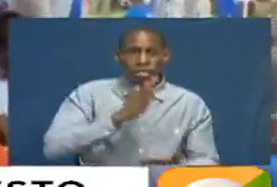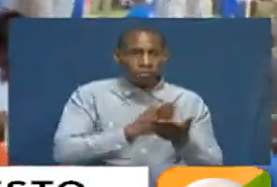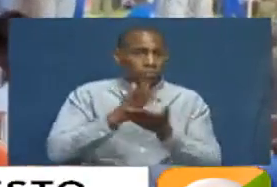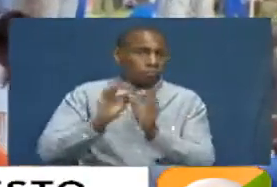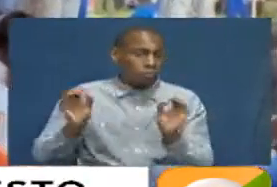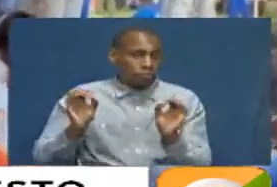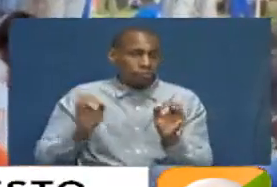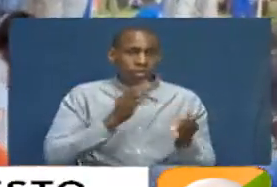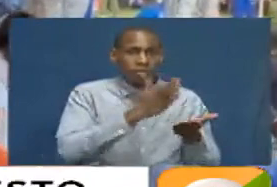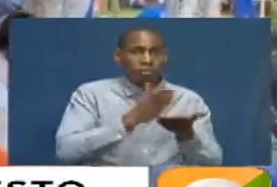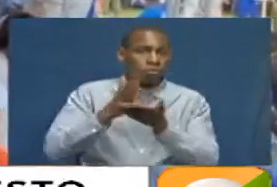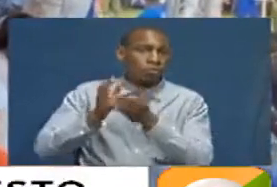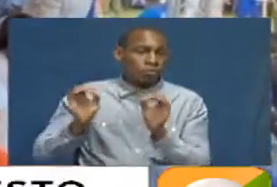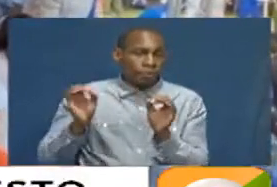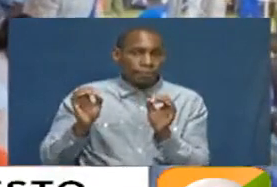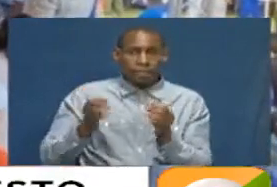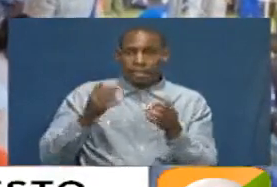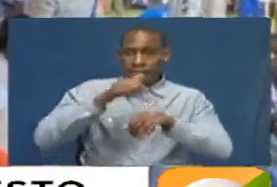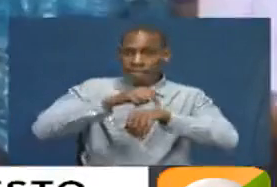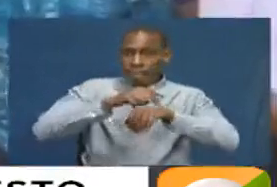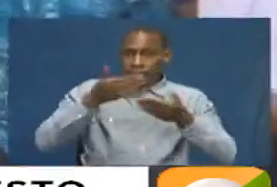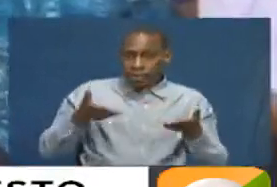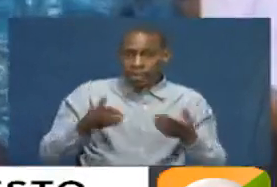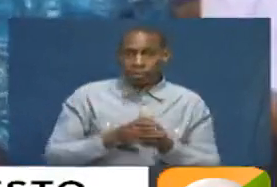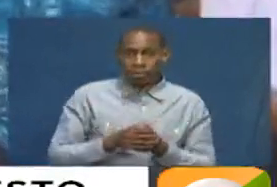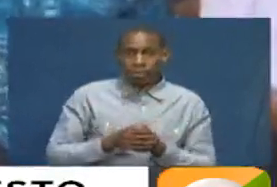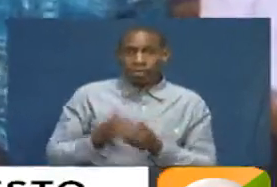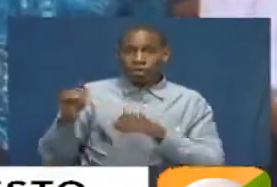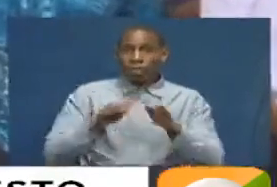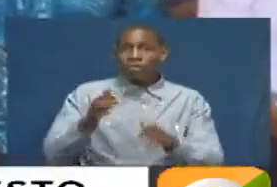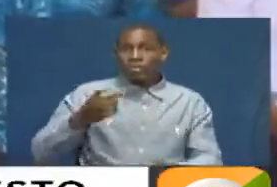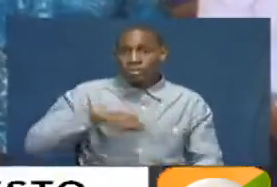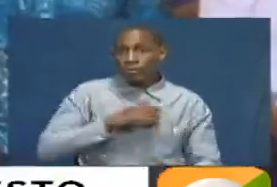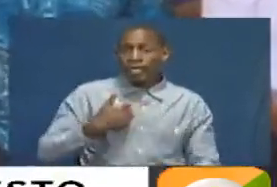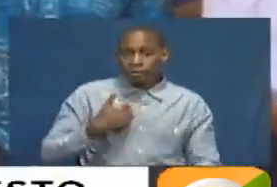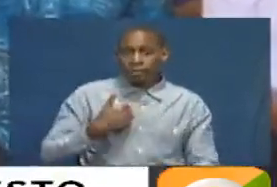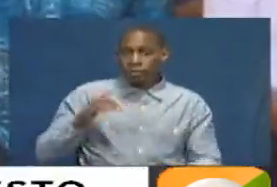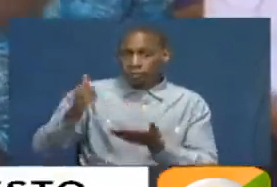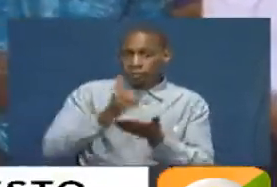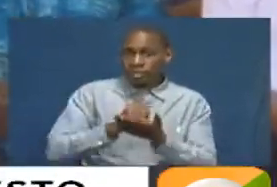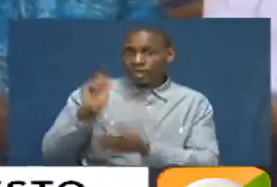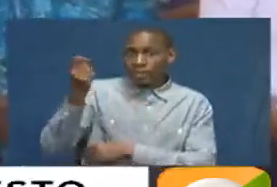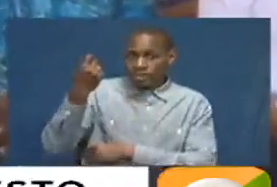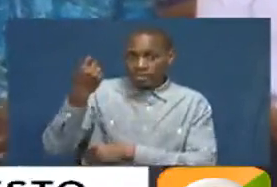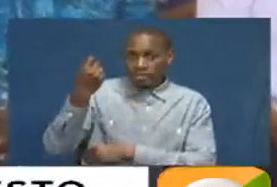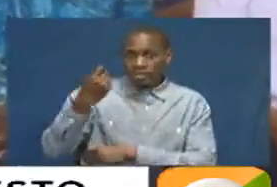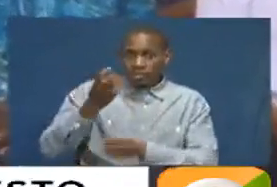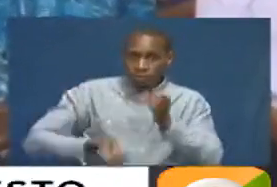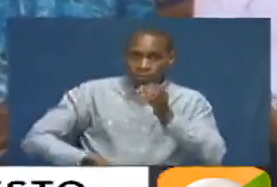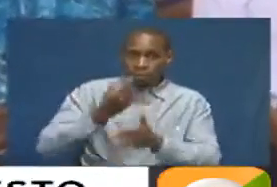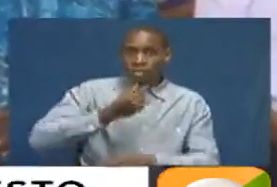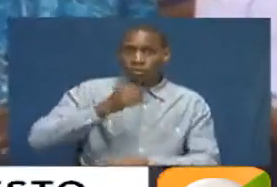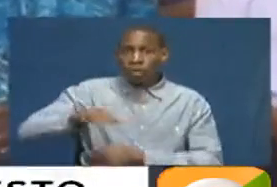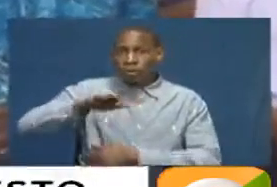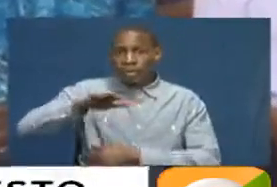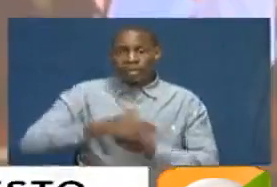kweli? Kweli au si kweli? Safari hii tuko na nafasi ya kupata rais ambaye anatoka